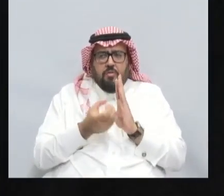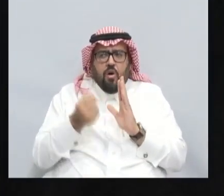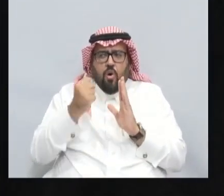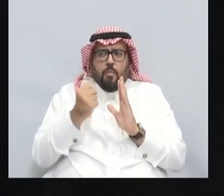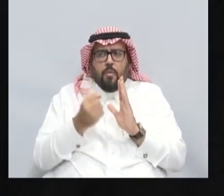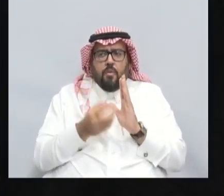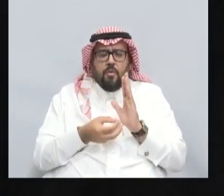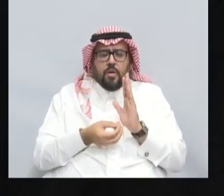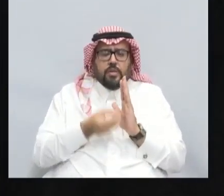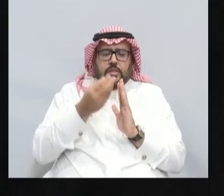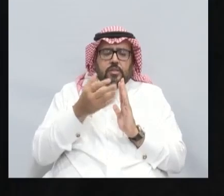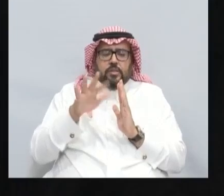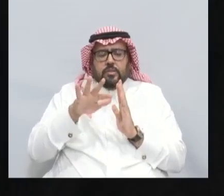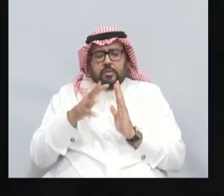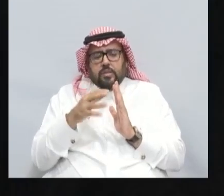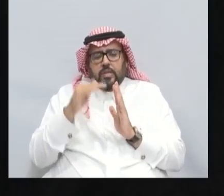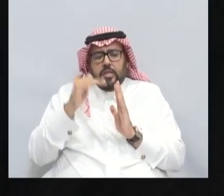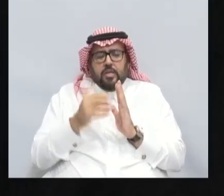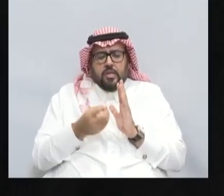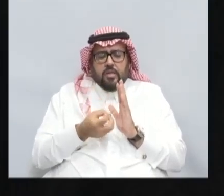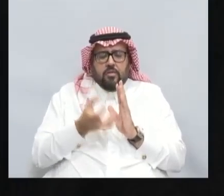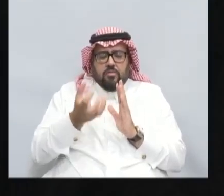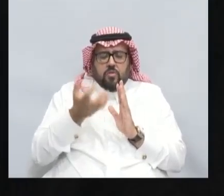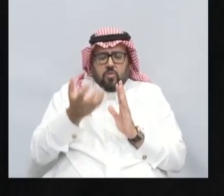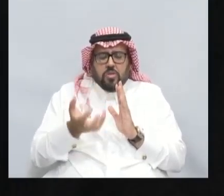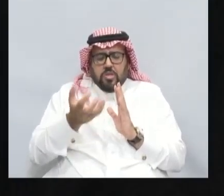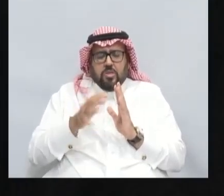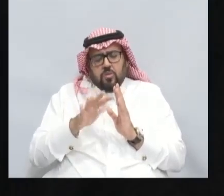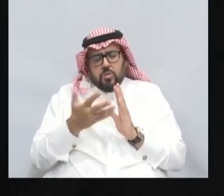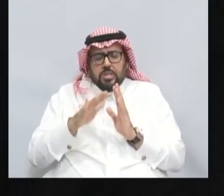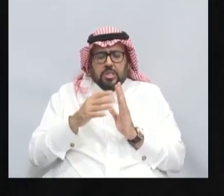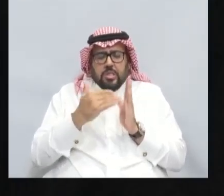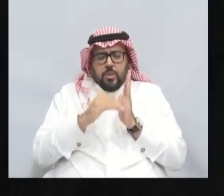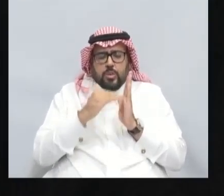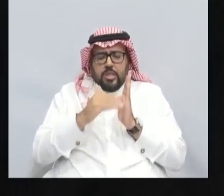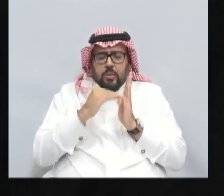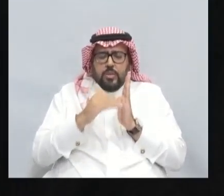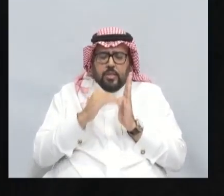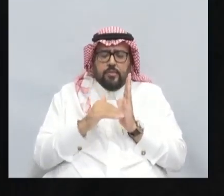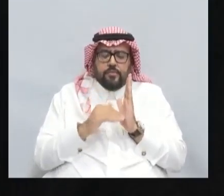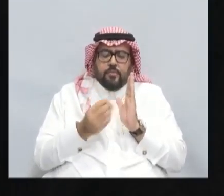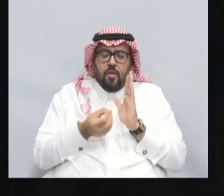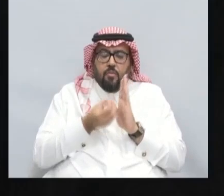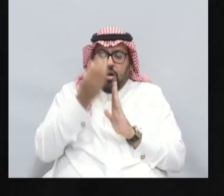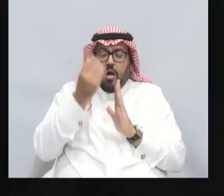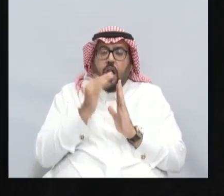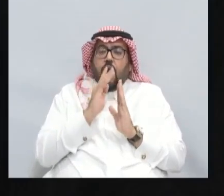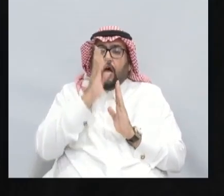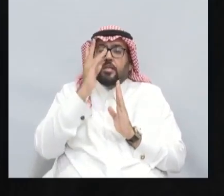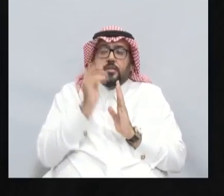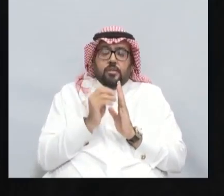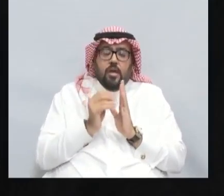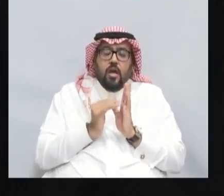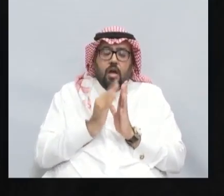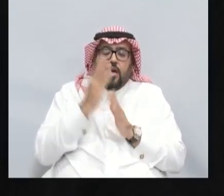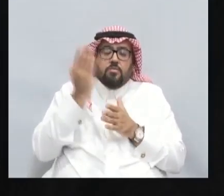تحتوي على كمية كبيرة من السلكة ولا كمية منخفضة، لكن كمية متوسطة. الثوران متوسط، لكن ما الذي يخرج منه؟ غازات،